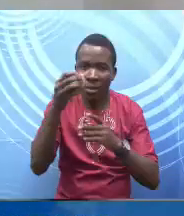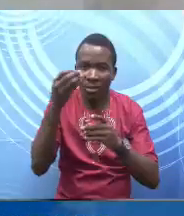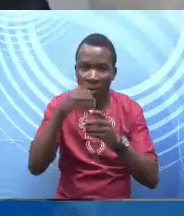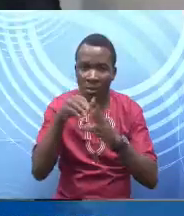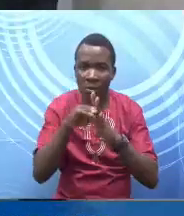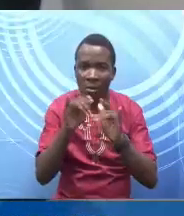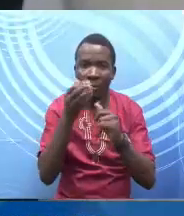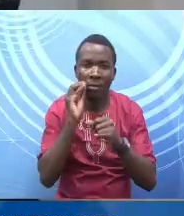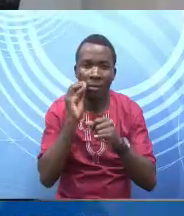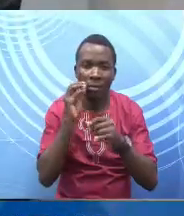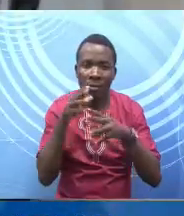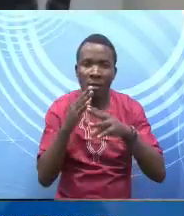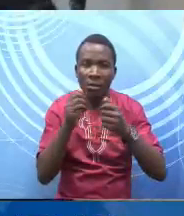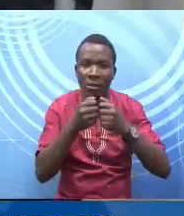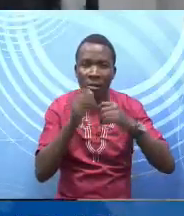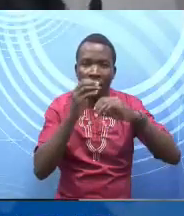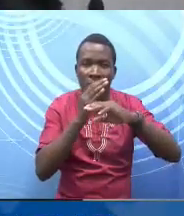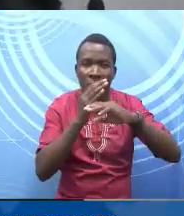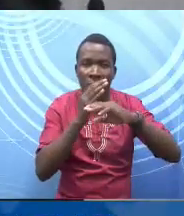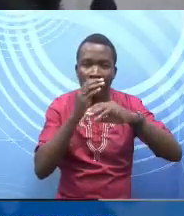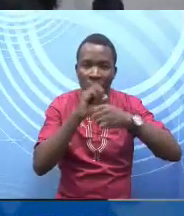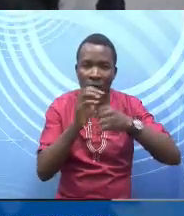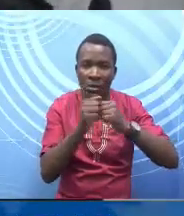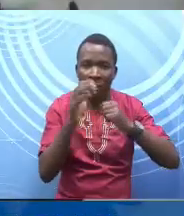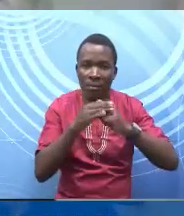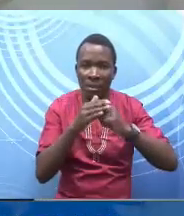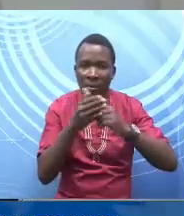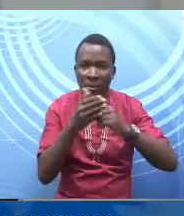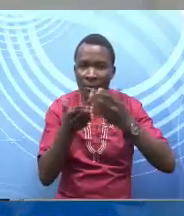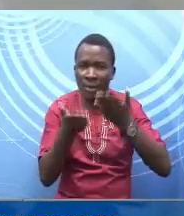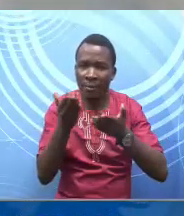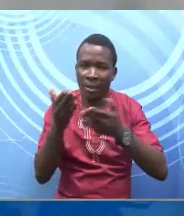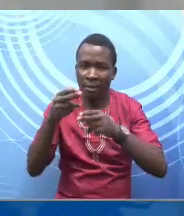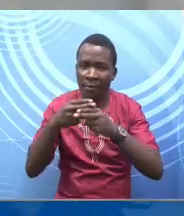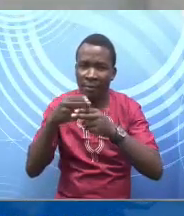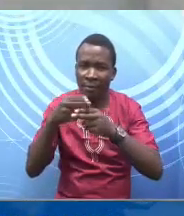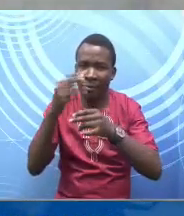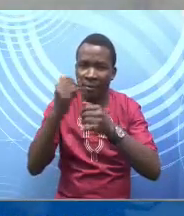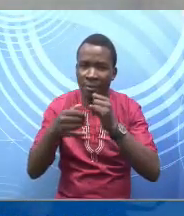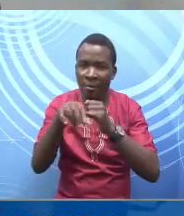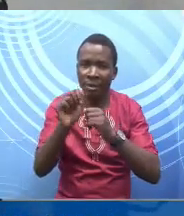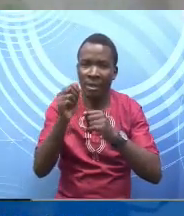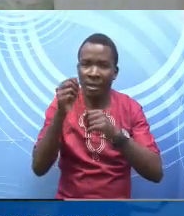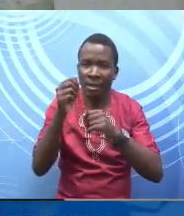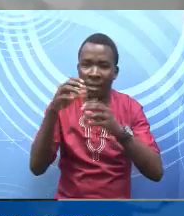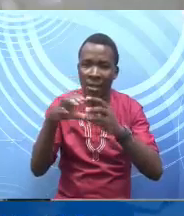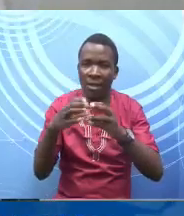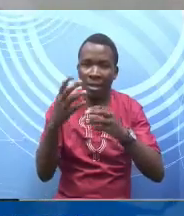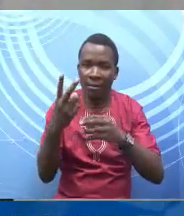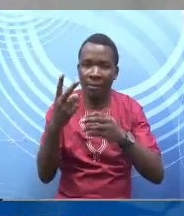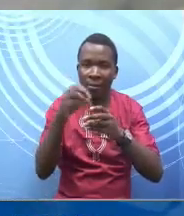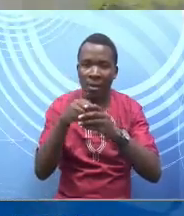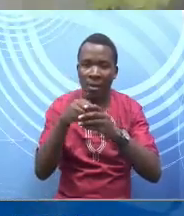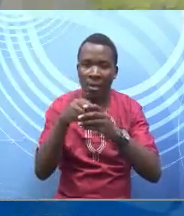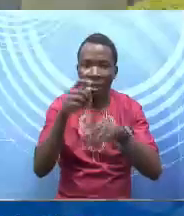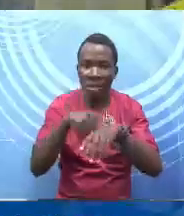guhangana n'icyorezo cya COVID-19 irasa nk'aho irimo kugenda igana ku musozo wayo iki ni icyiciro cya kabiri muri